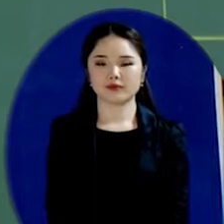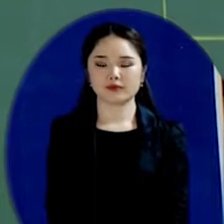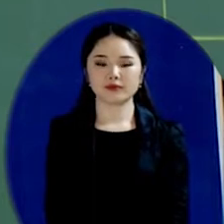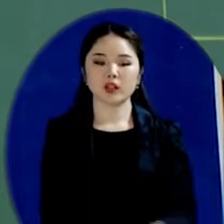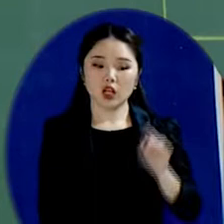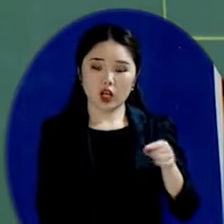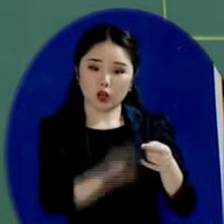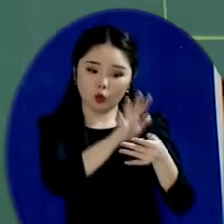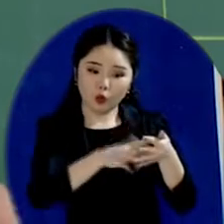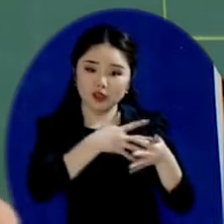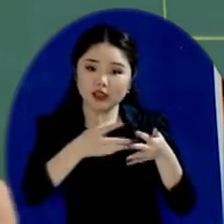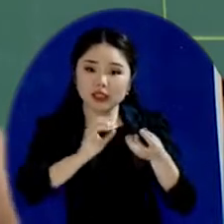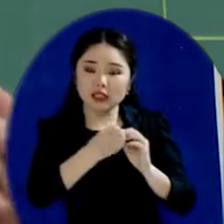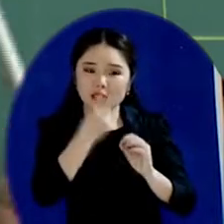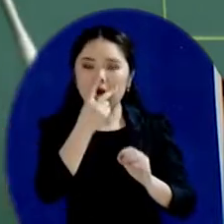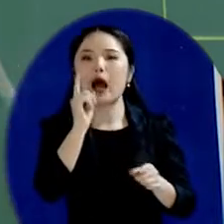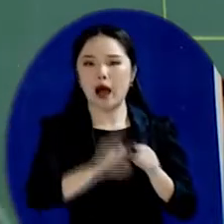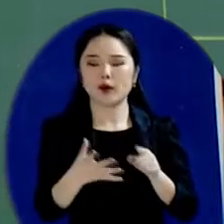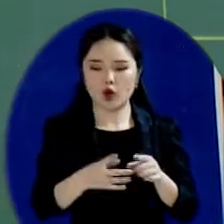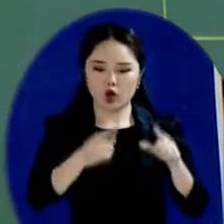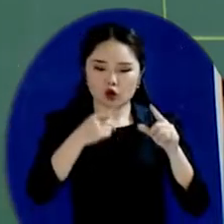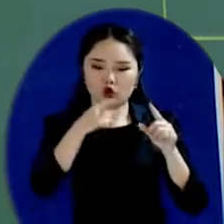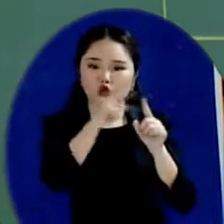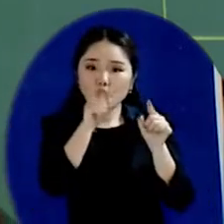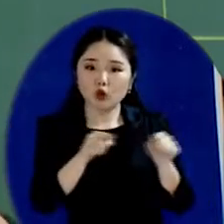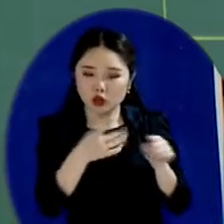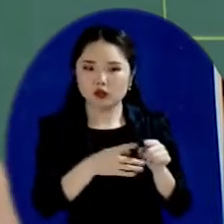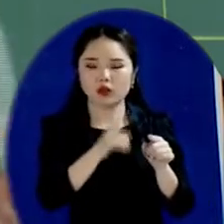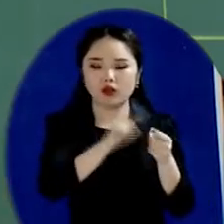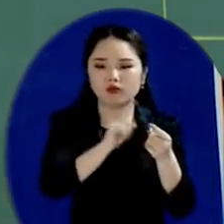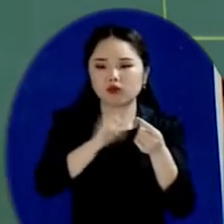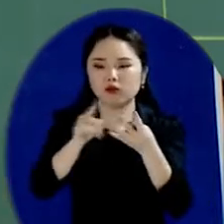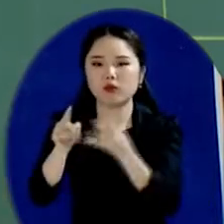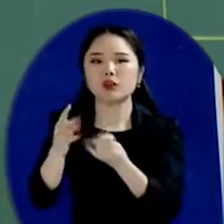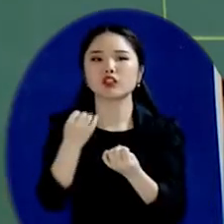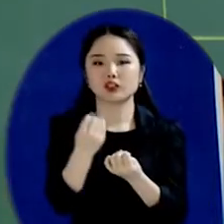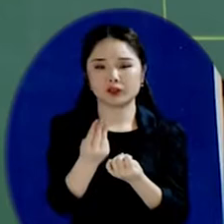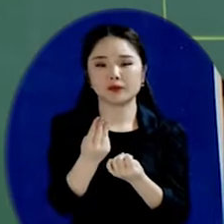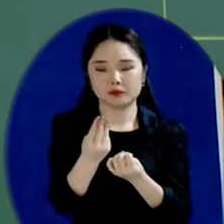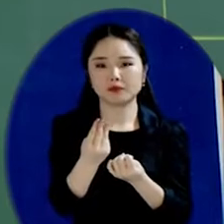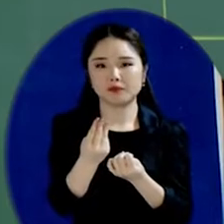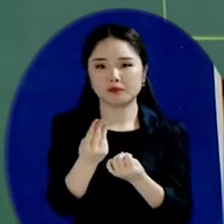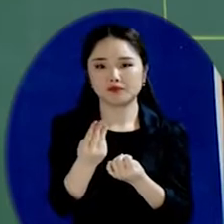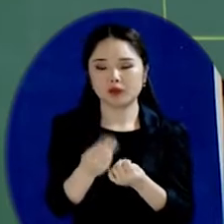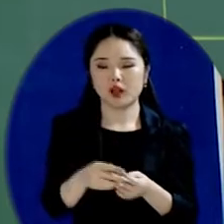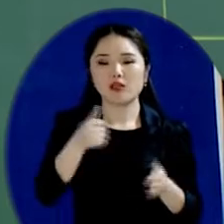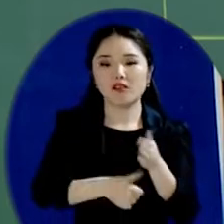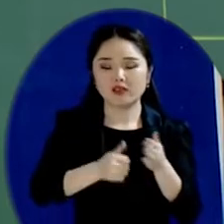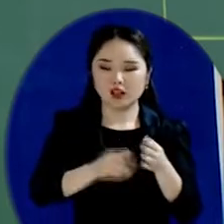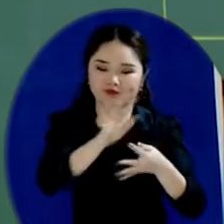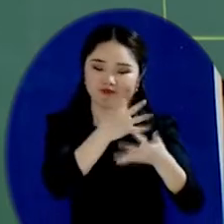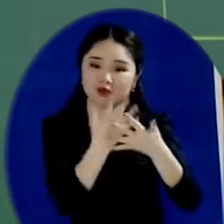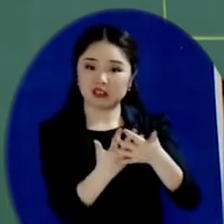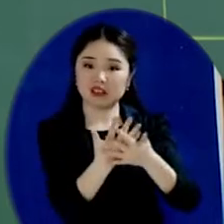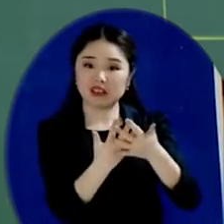Энэ үснэгтийг зурхад амархан. Та бүхэн дөрвөлжин нүдээрэл энэ нэг дөрвөлжин дэвтрийн ханд нэг дөрвөлжин нүдээр тооцоод